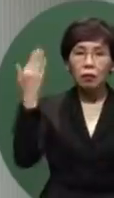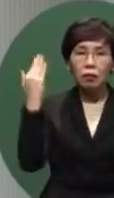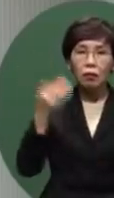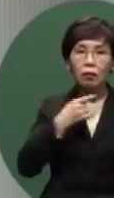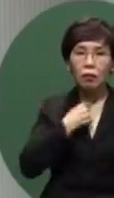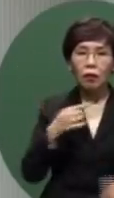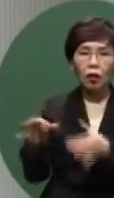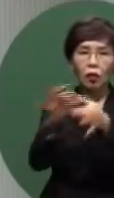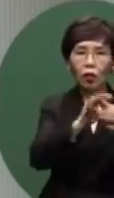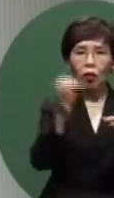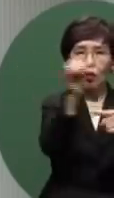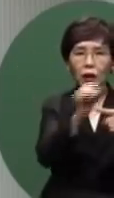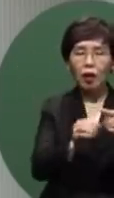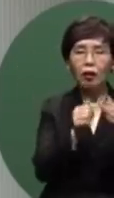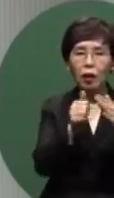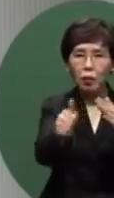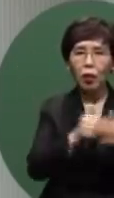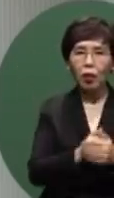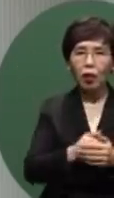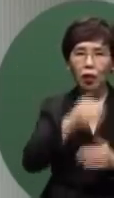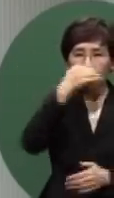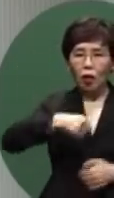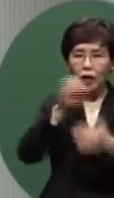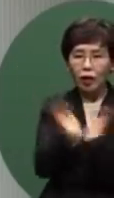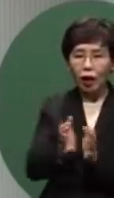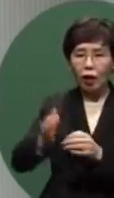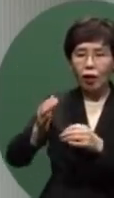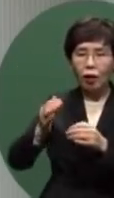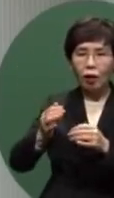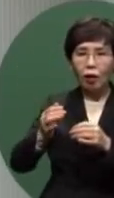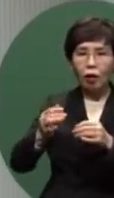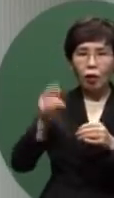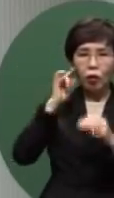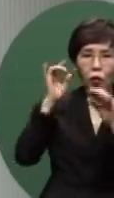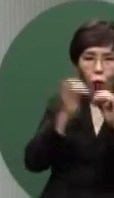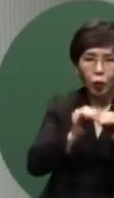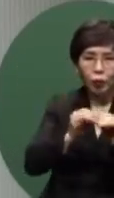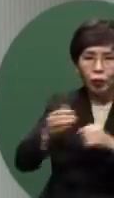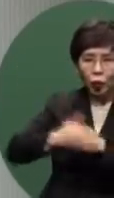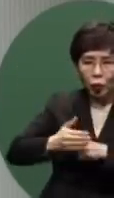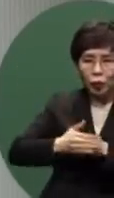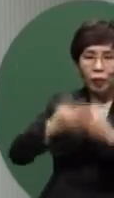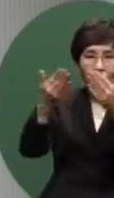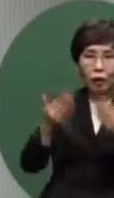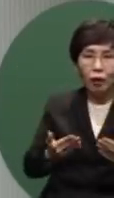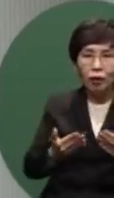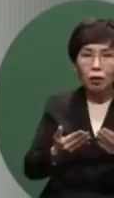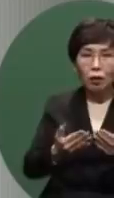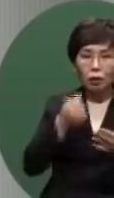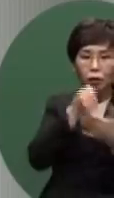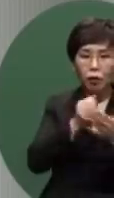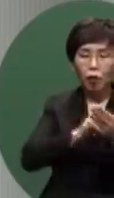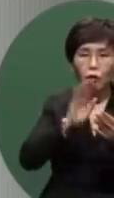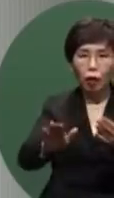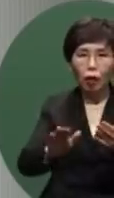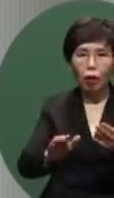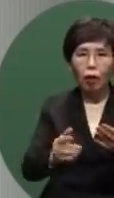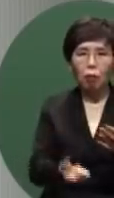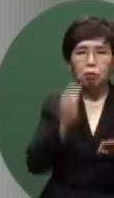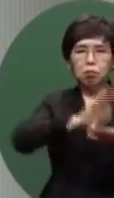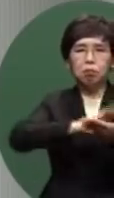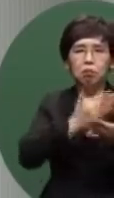이번에도 연동형 비례대표를 정의당의 협조를 받아서 해놓고 바로 유성정당을